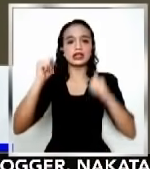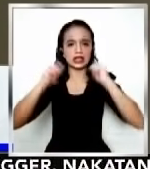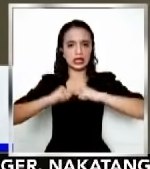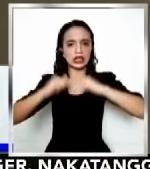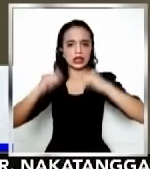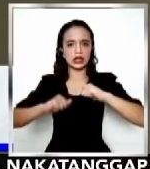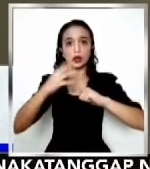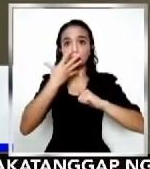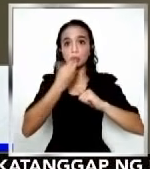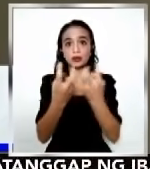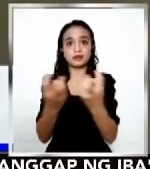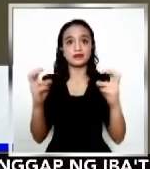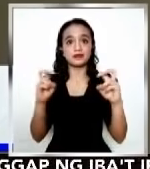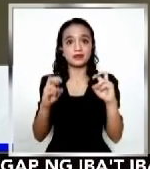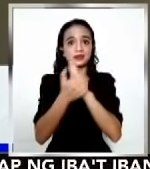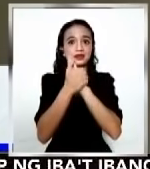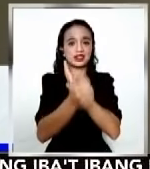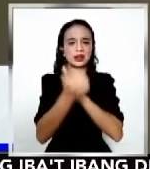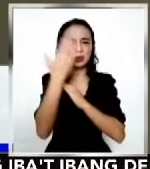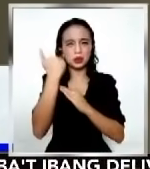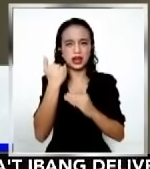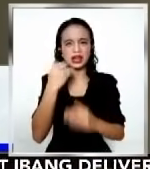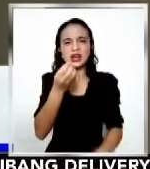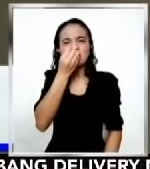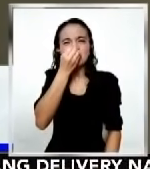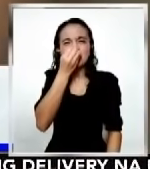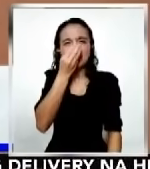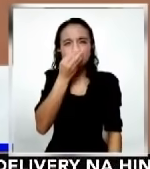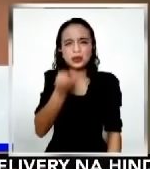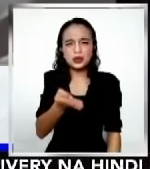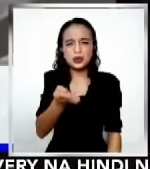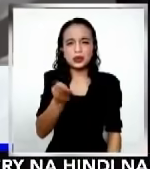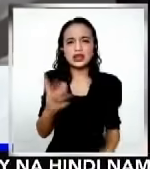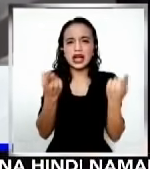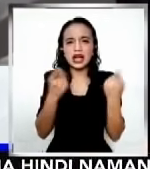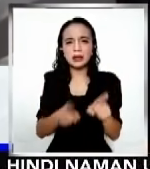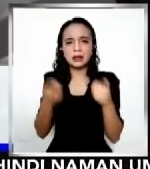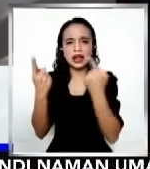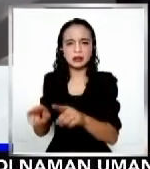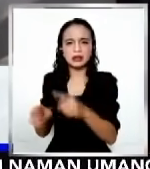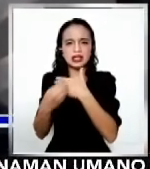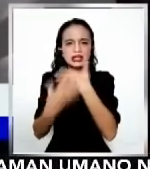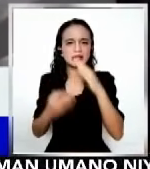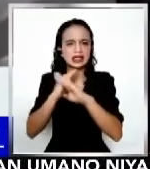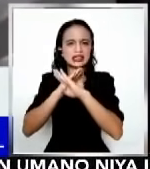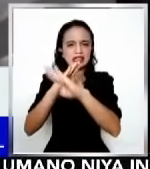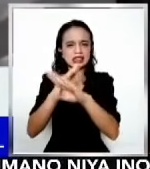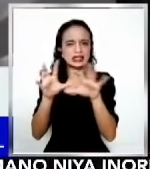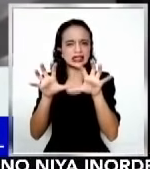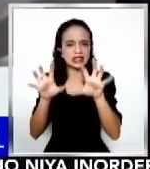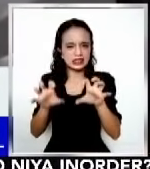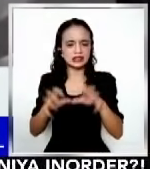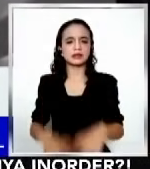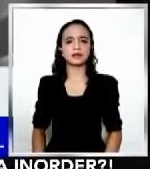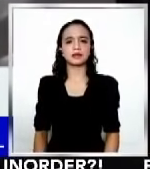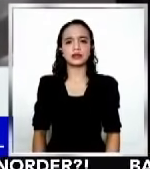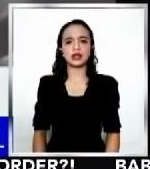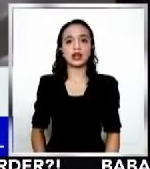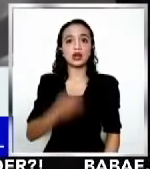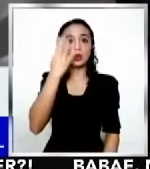lalo't napakaliit daw ng bilang ng insidente ng blood clotting. Very rare because